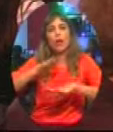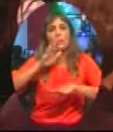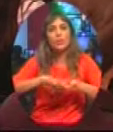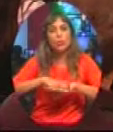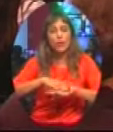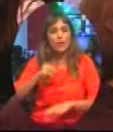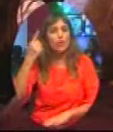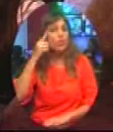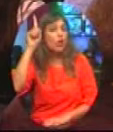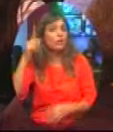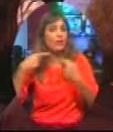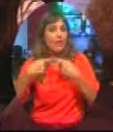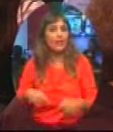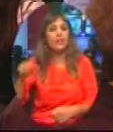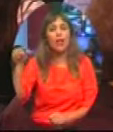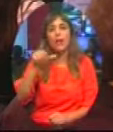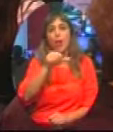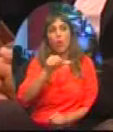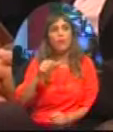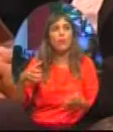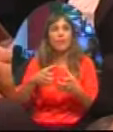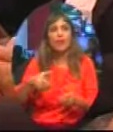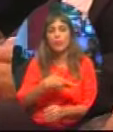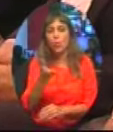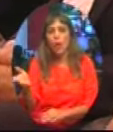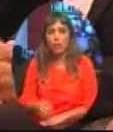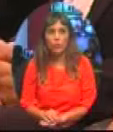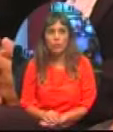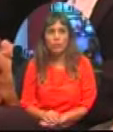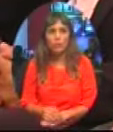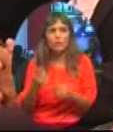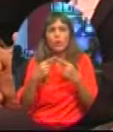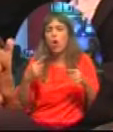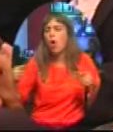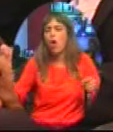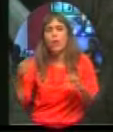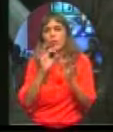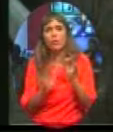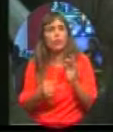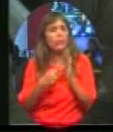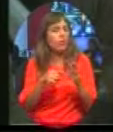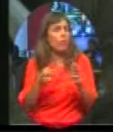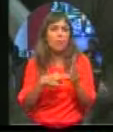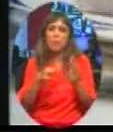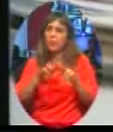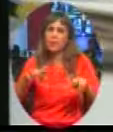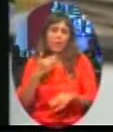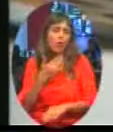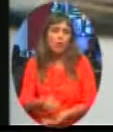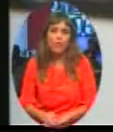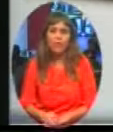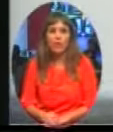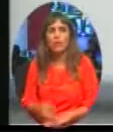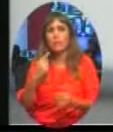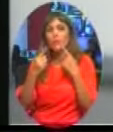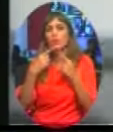ביוזמת חבר הכנסת אלי אלאלוף מכולנו, כאשר מכל הנתונים הצטיירה תמונה עגומה. מהדיון בוועדת הכלכלה